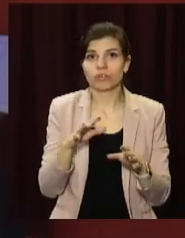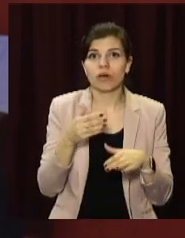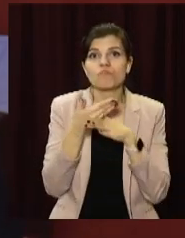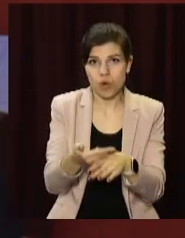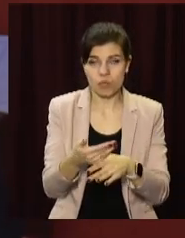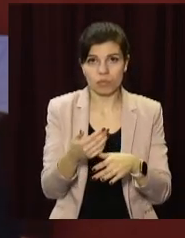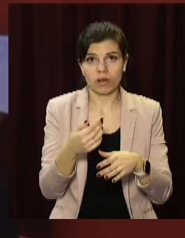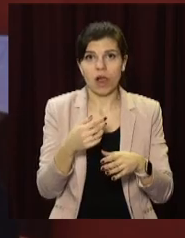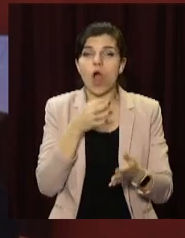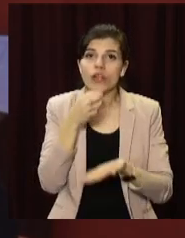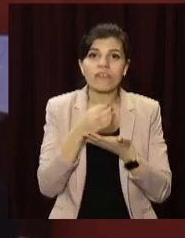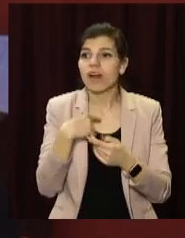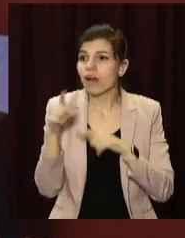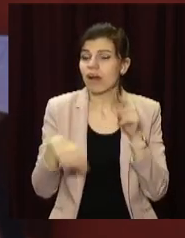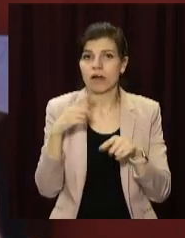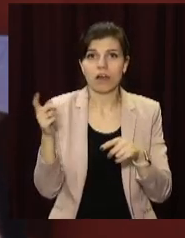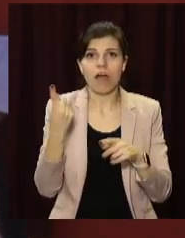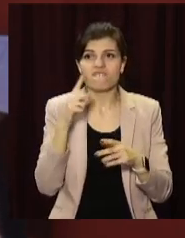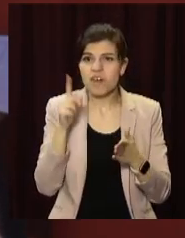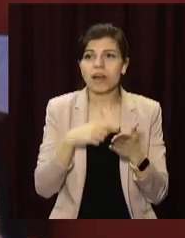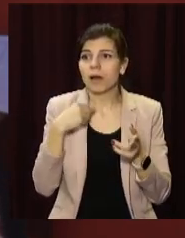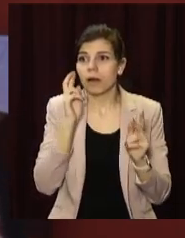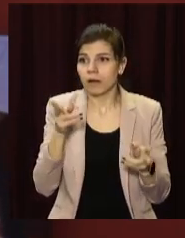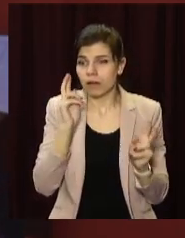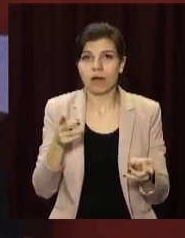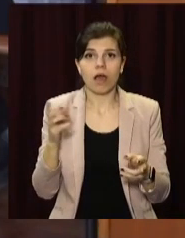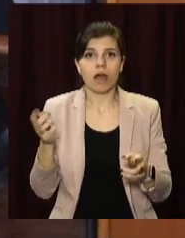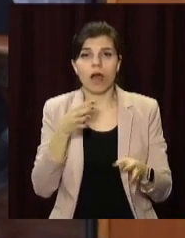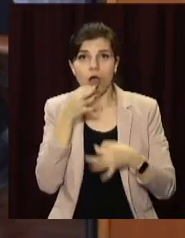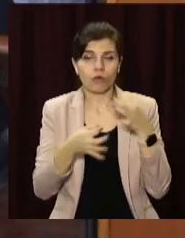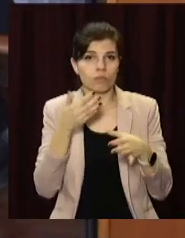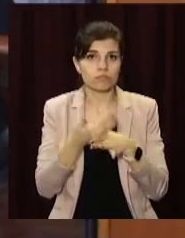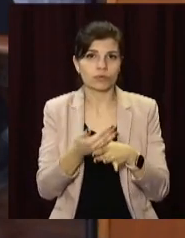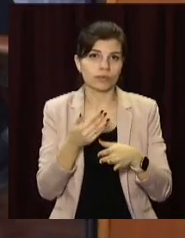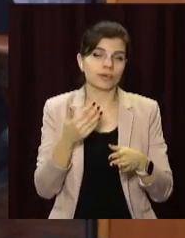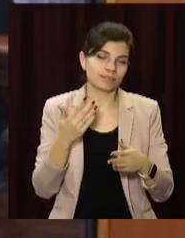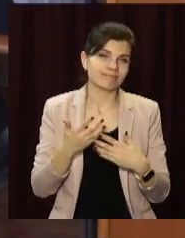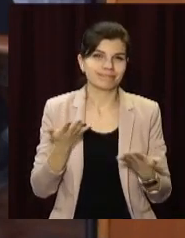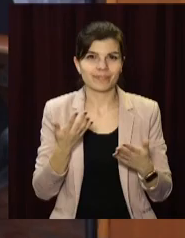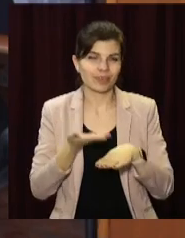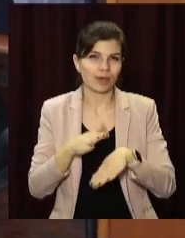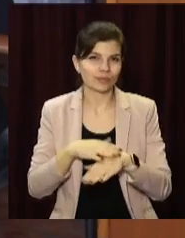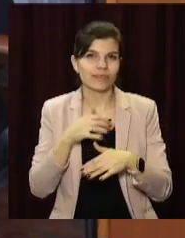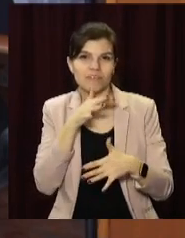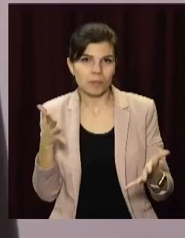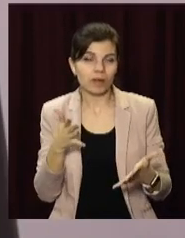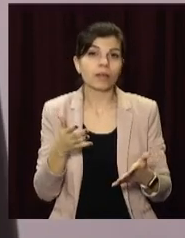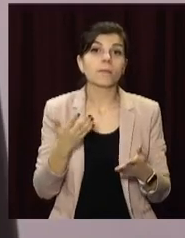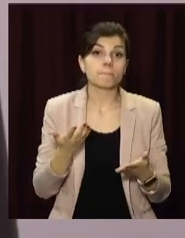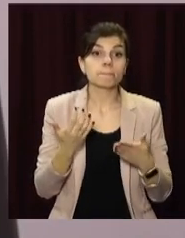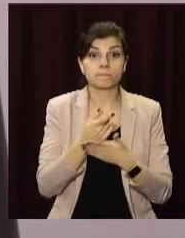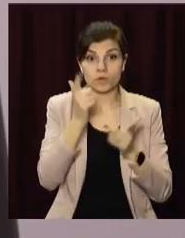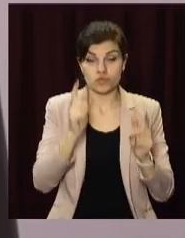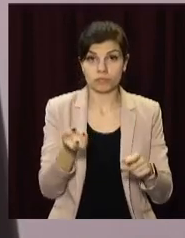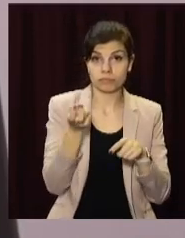и отвечать, как говорится, на один и тот же вопрос несколько раз. Щоб користувачам було комфортно і приємно працювати з